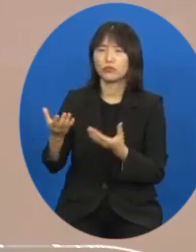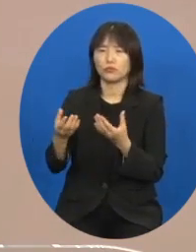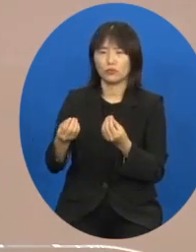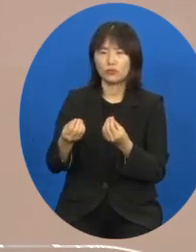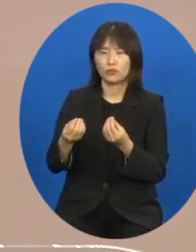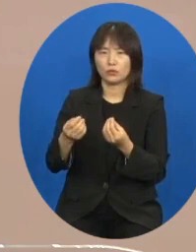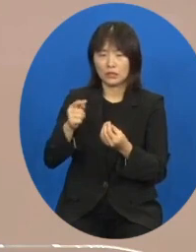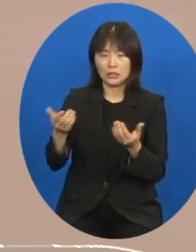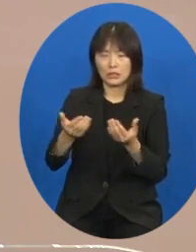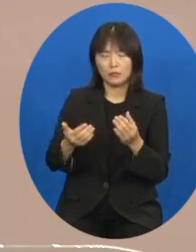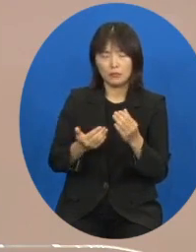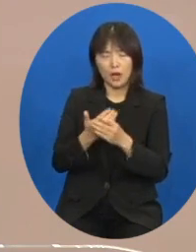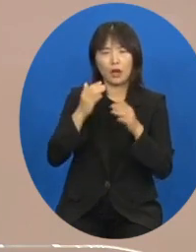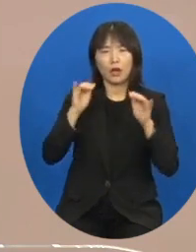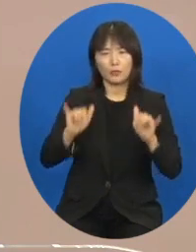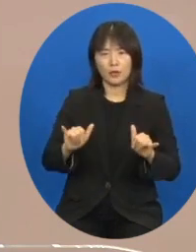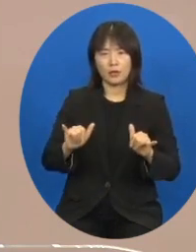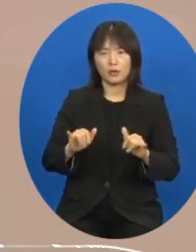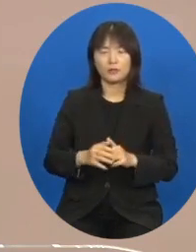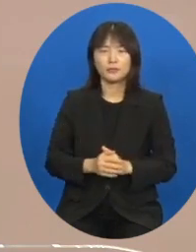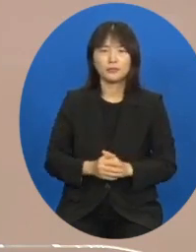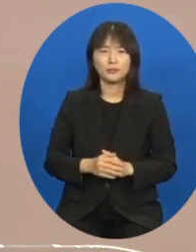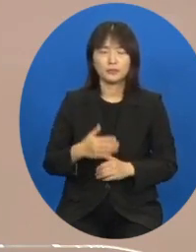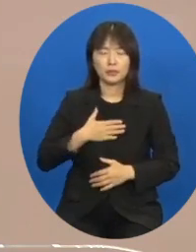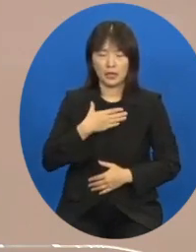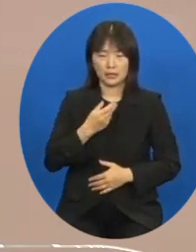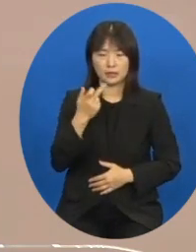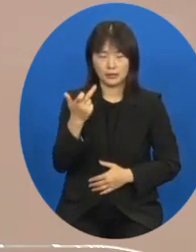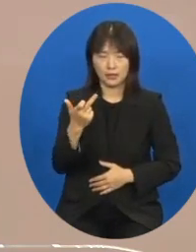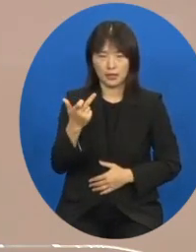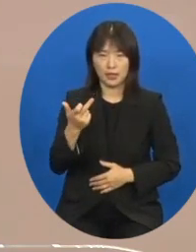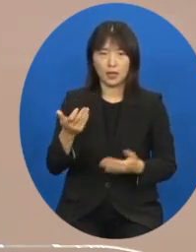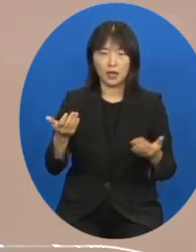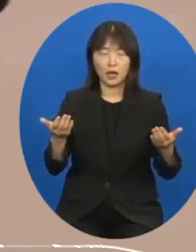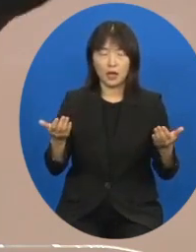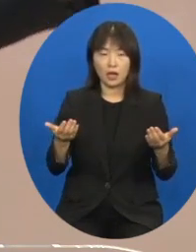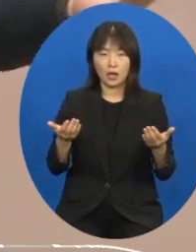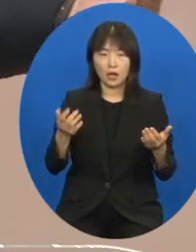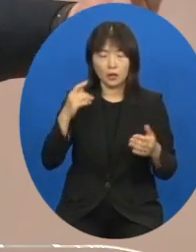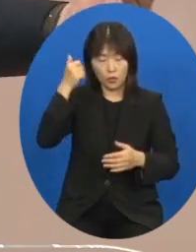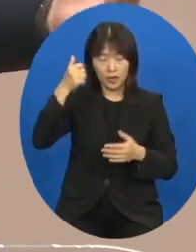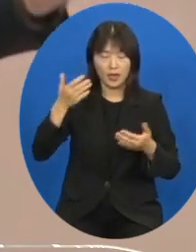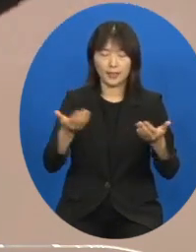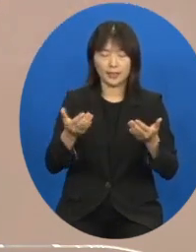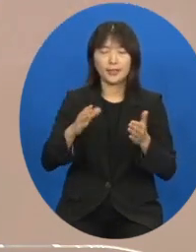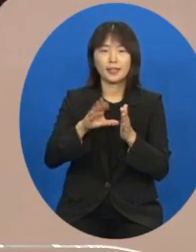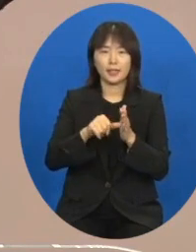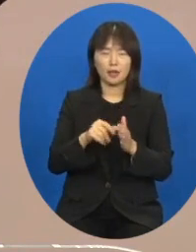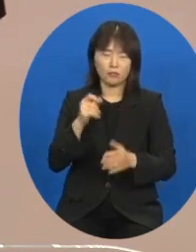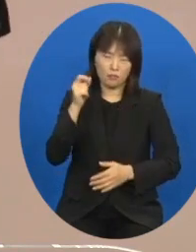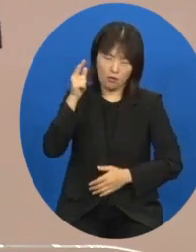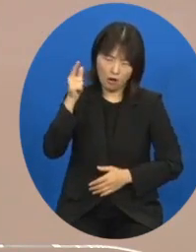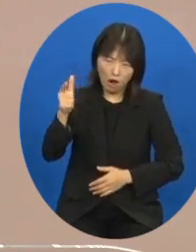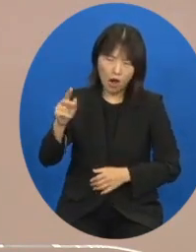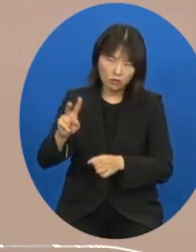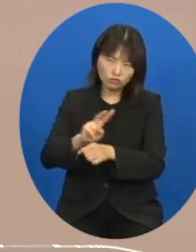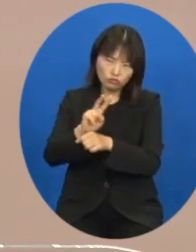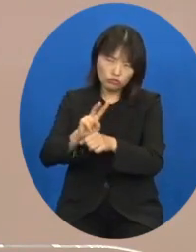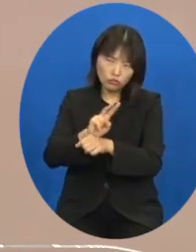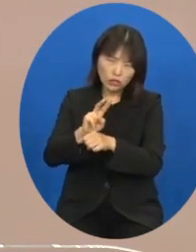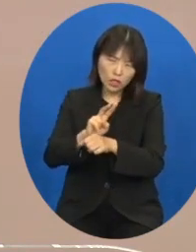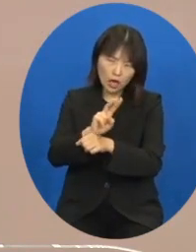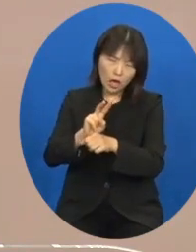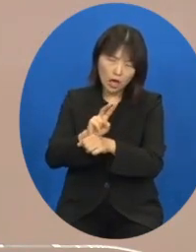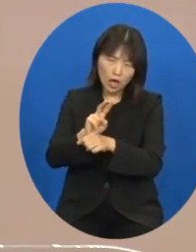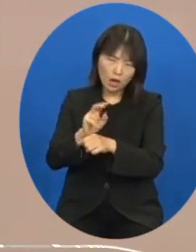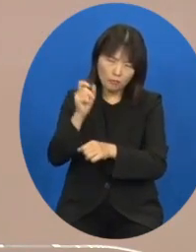일이 있을까 싶어서. 제가 안산에서 목회할 때 아주 먼 거리에 한 2시간가량을 걸쳐서야 오실 수